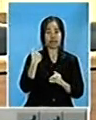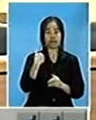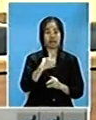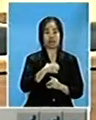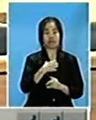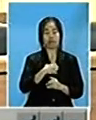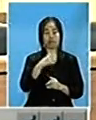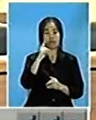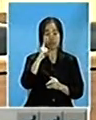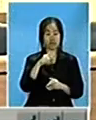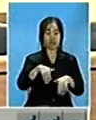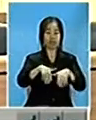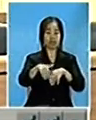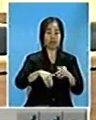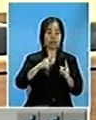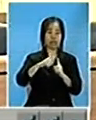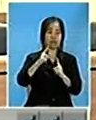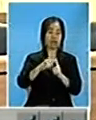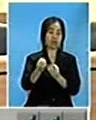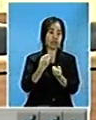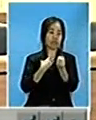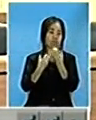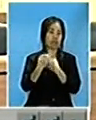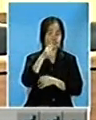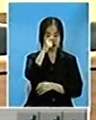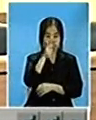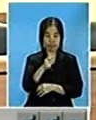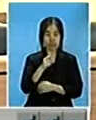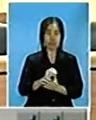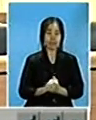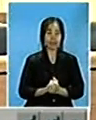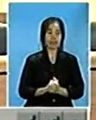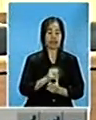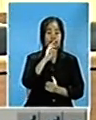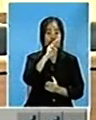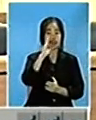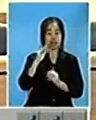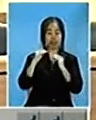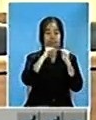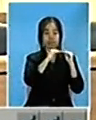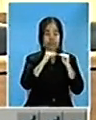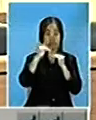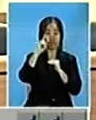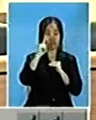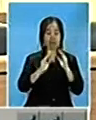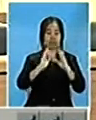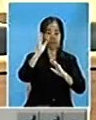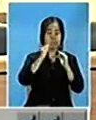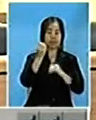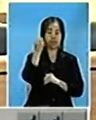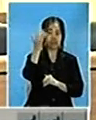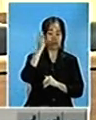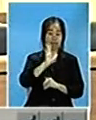ฟังเสียงของประชาชนและระบอบประชาธิปไตยก็ได้กำหนดครับว่าเสียงส่วนใหญ่ของประชาชนนั้นคือเสียง